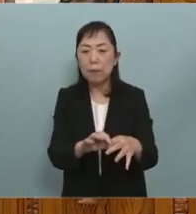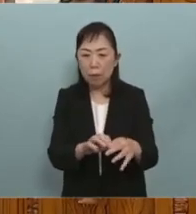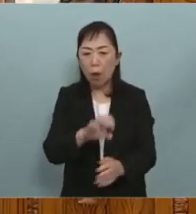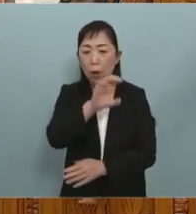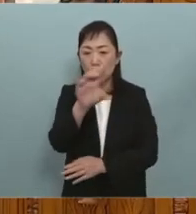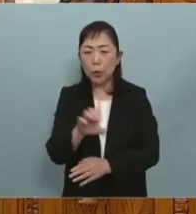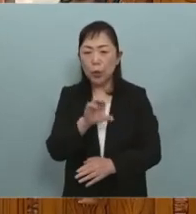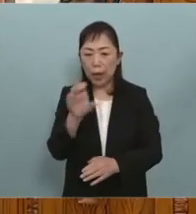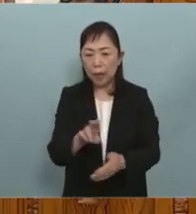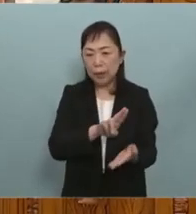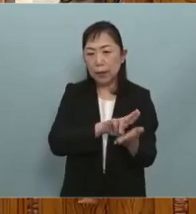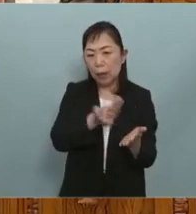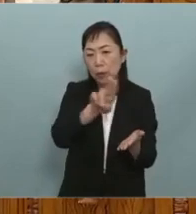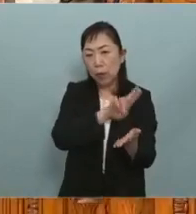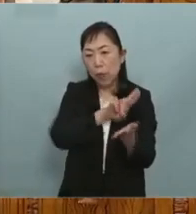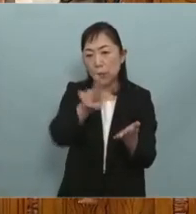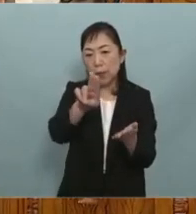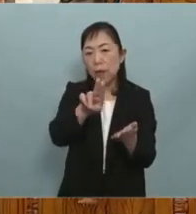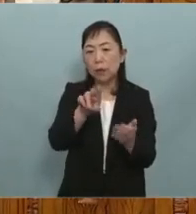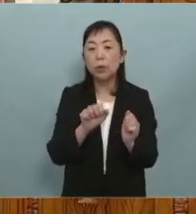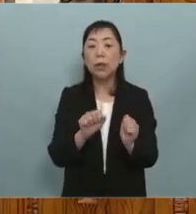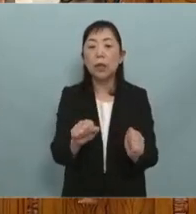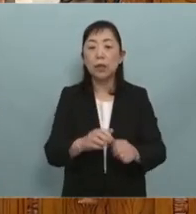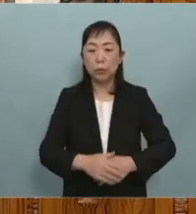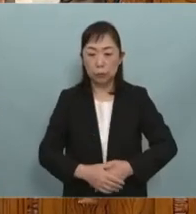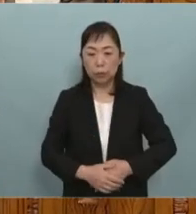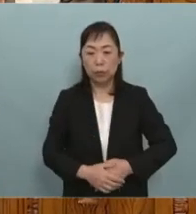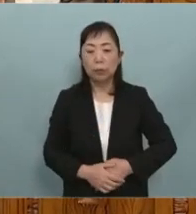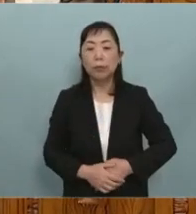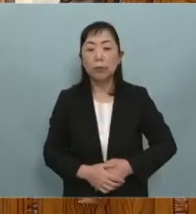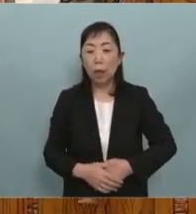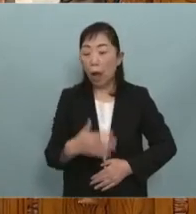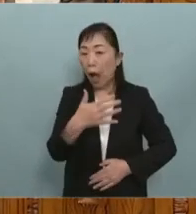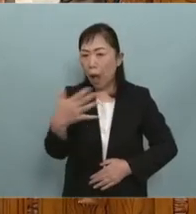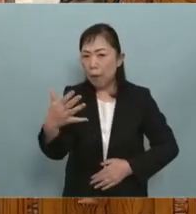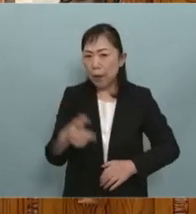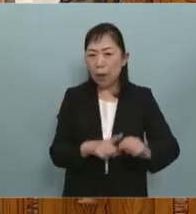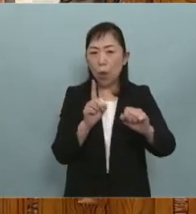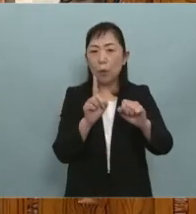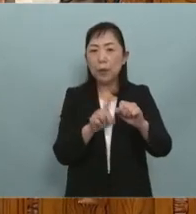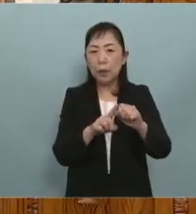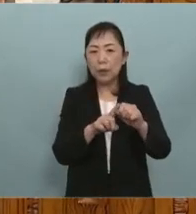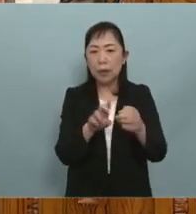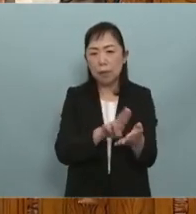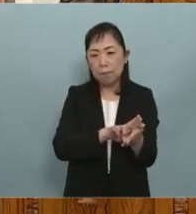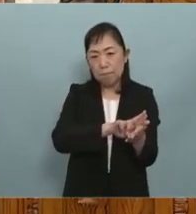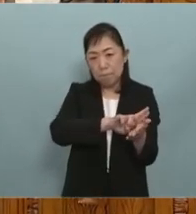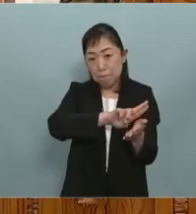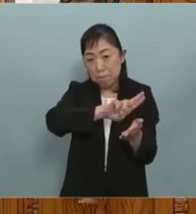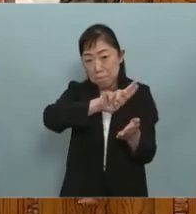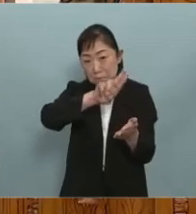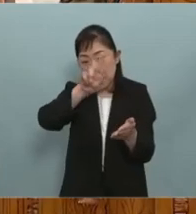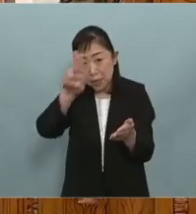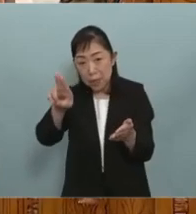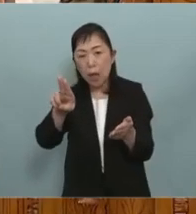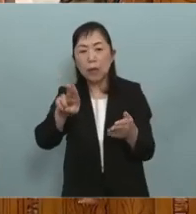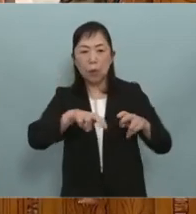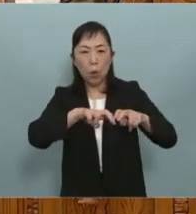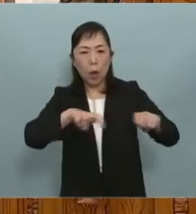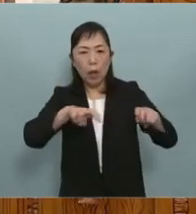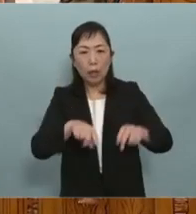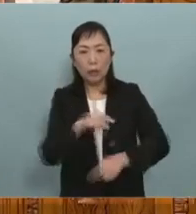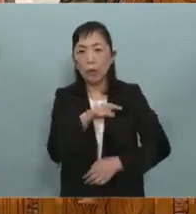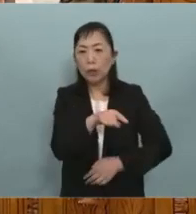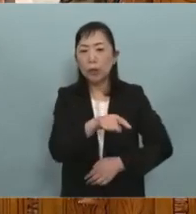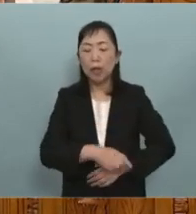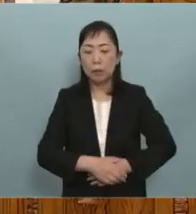で弾道ミサイルの発射を繰り返しておる他米国を射程に納める長者程ミサイルの開発も